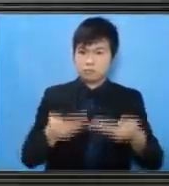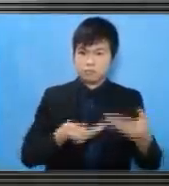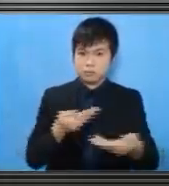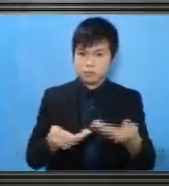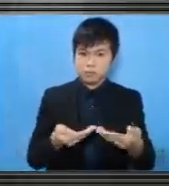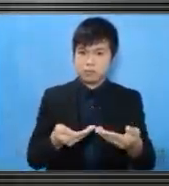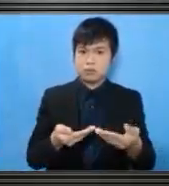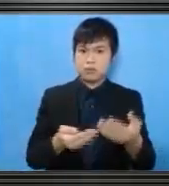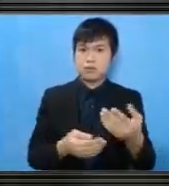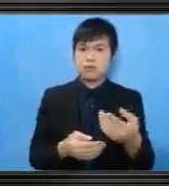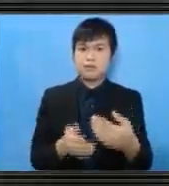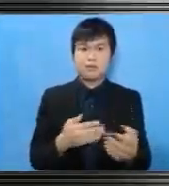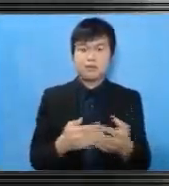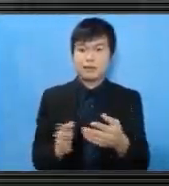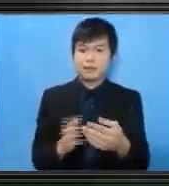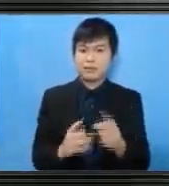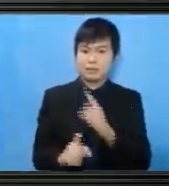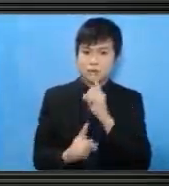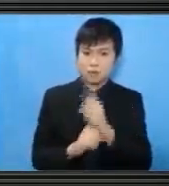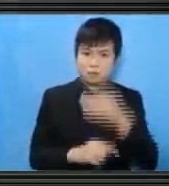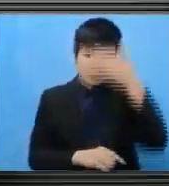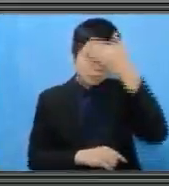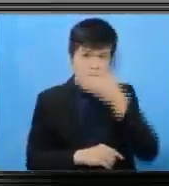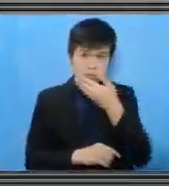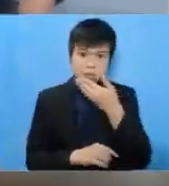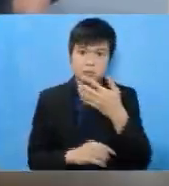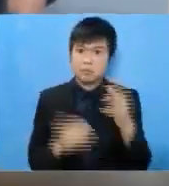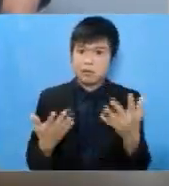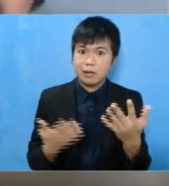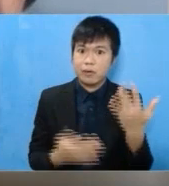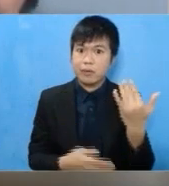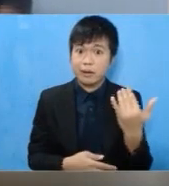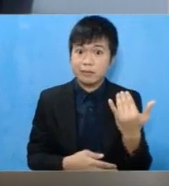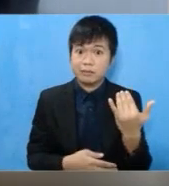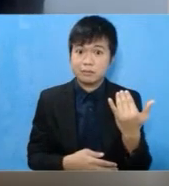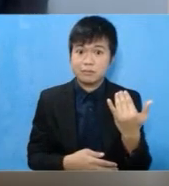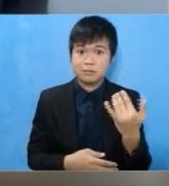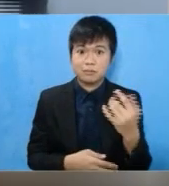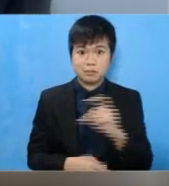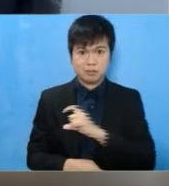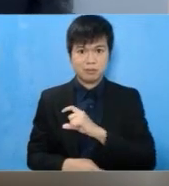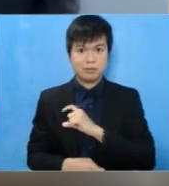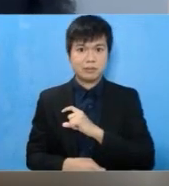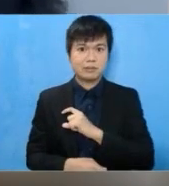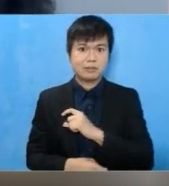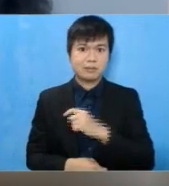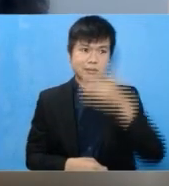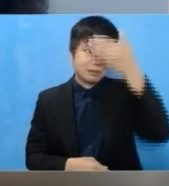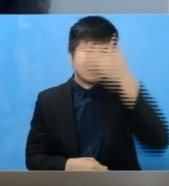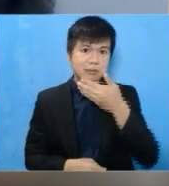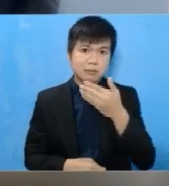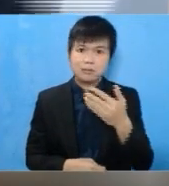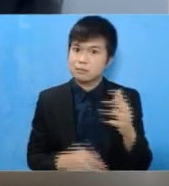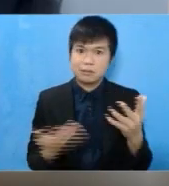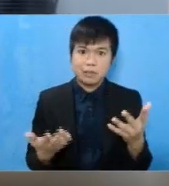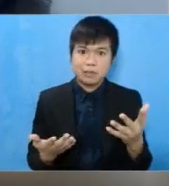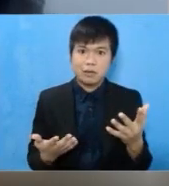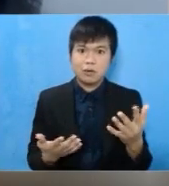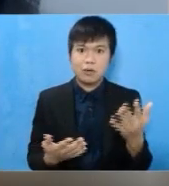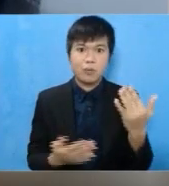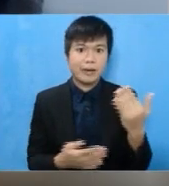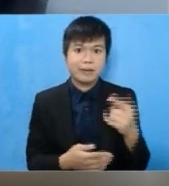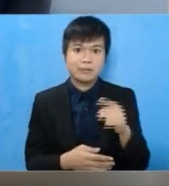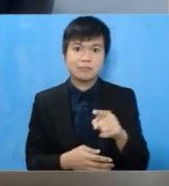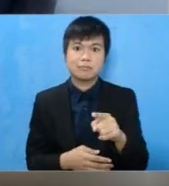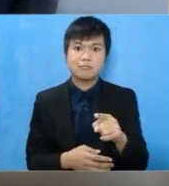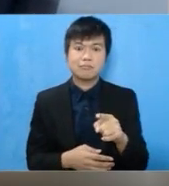wala kayong suot na face shield, mga sir? Mismo yung mga pulis ninyo, hindi naka-face shield. Pakisagot lang po, yung portion na yun lang. Mamaya na po yung mga pinapatupad